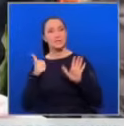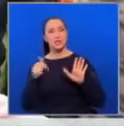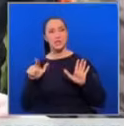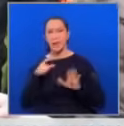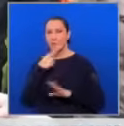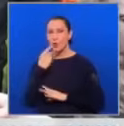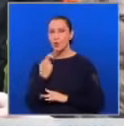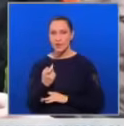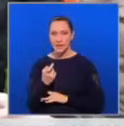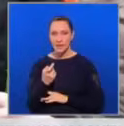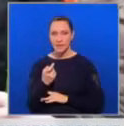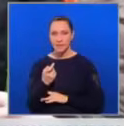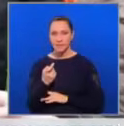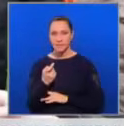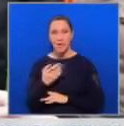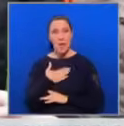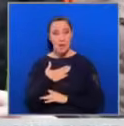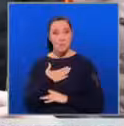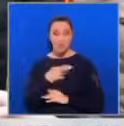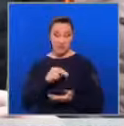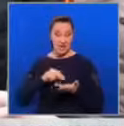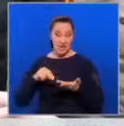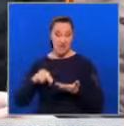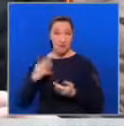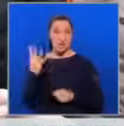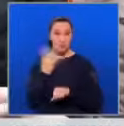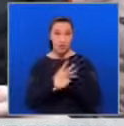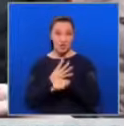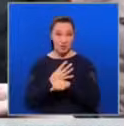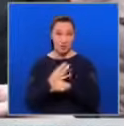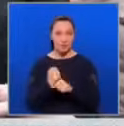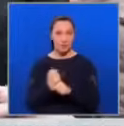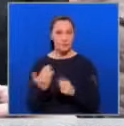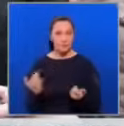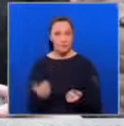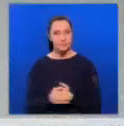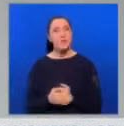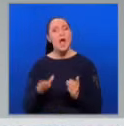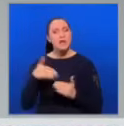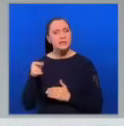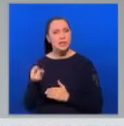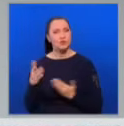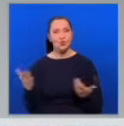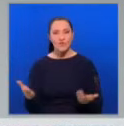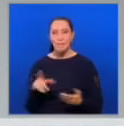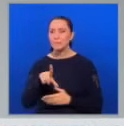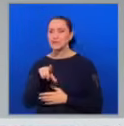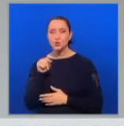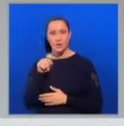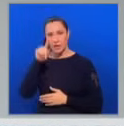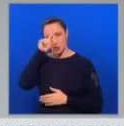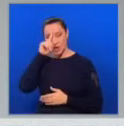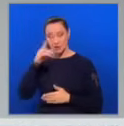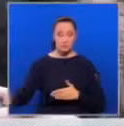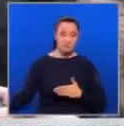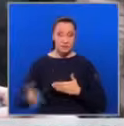години а имахме секретар на 4тири часа след това пенсионираха жената и